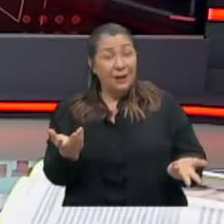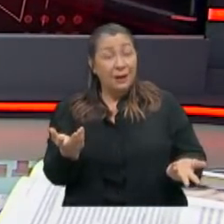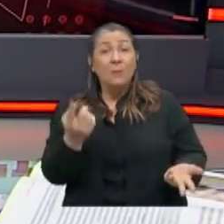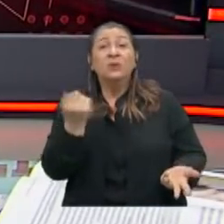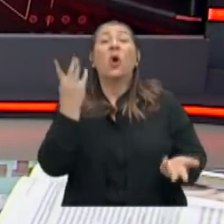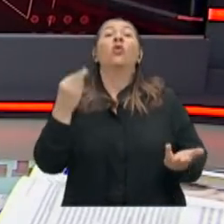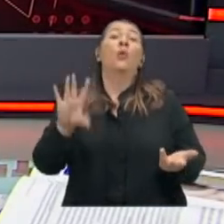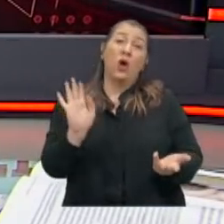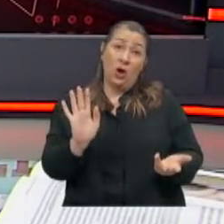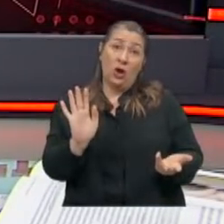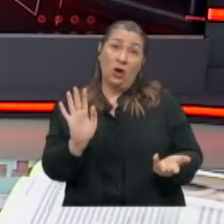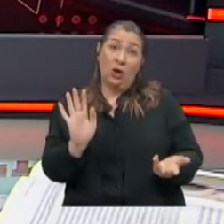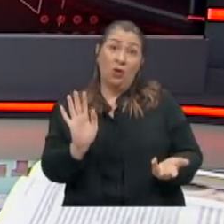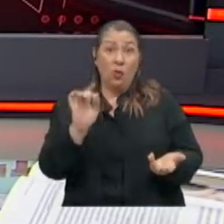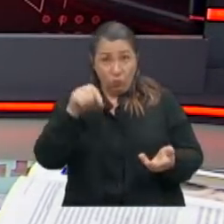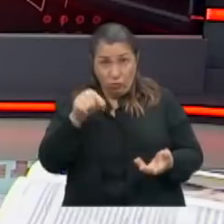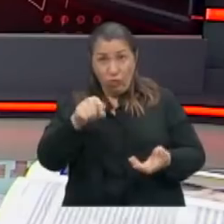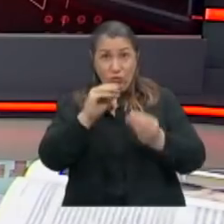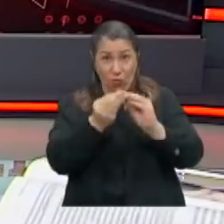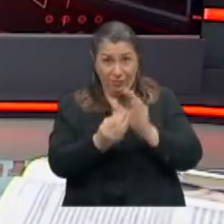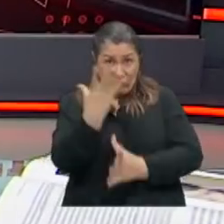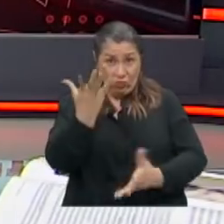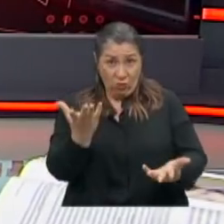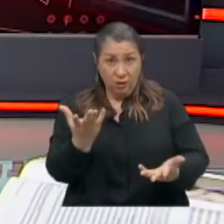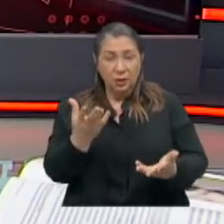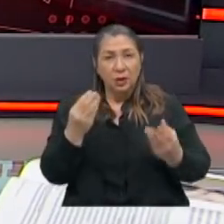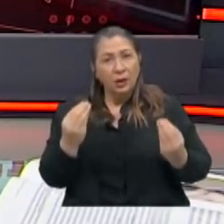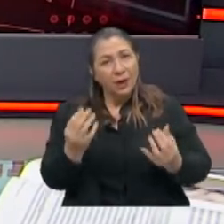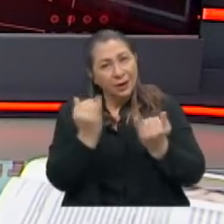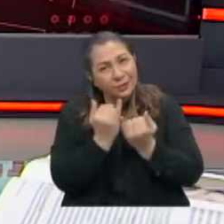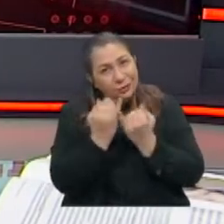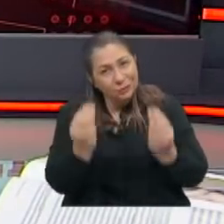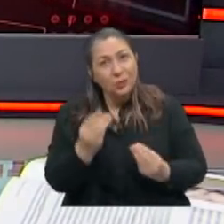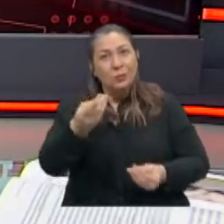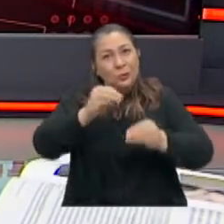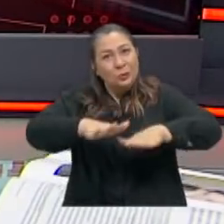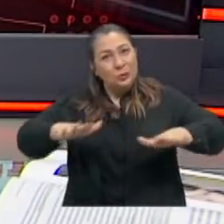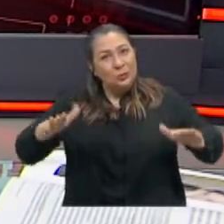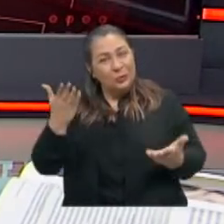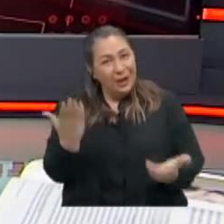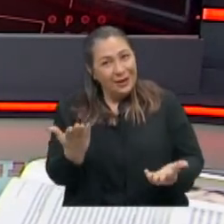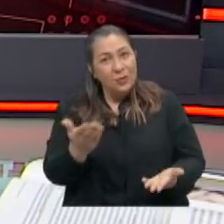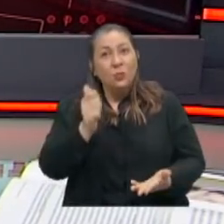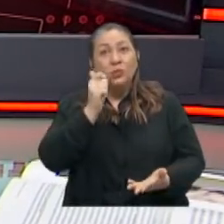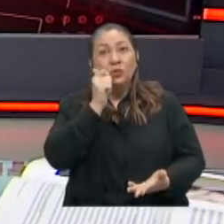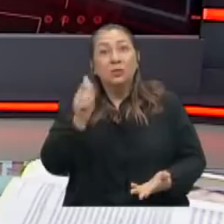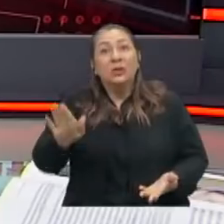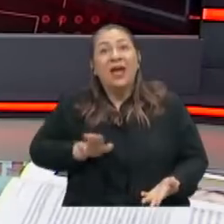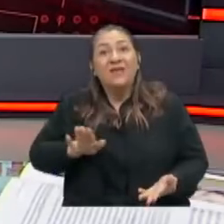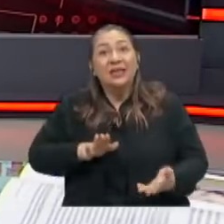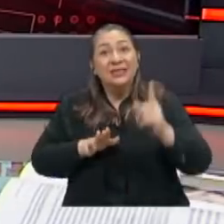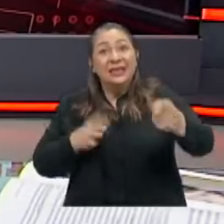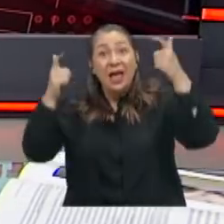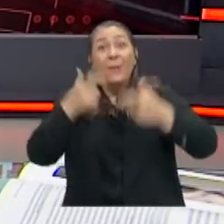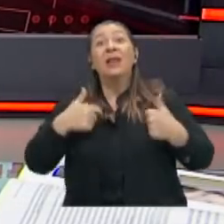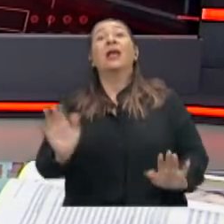bir şey olmuyor da burada mı sorun çıkıyor dedi. Ya kardeşim bu çocuklar Müslüman'ın çocuğu, size